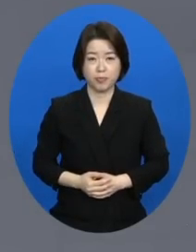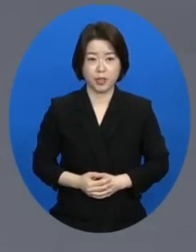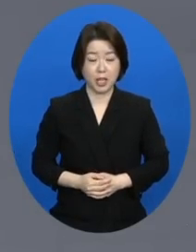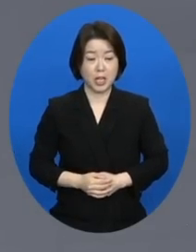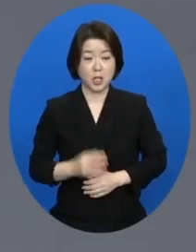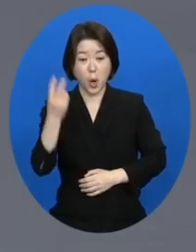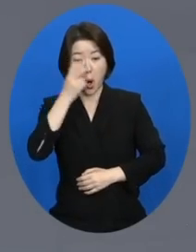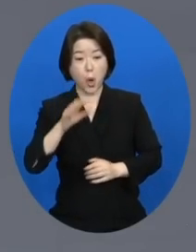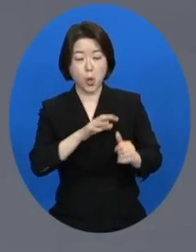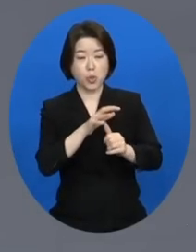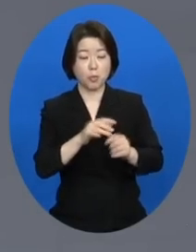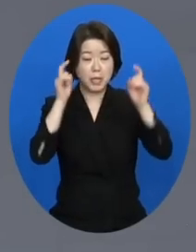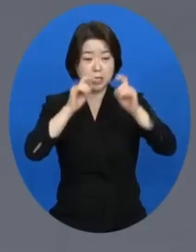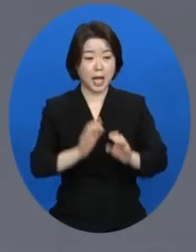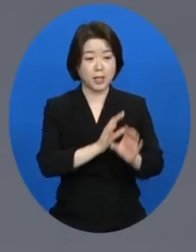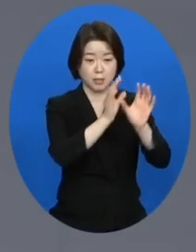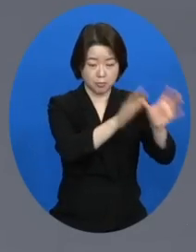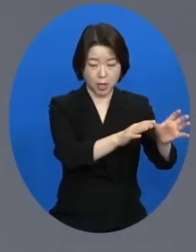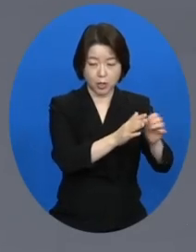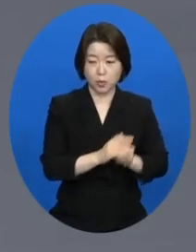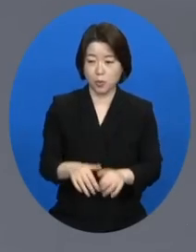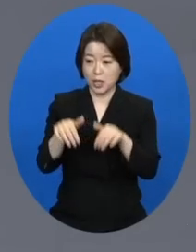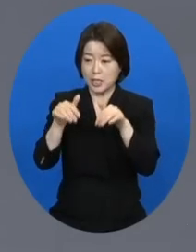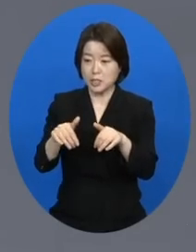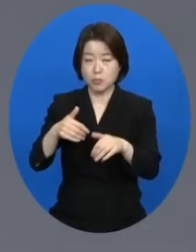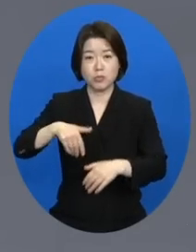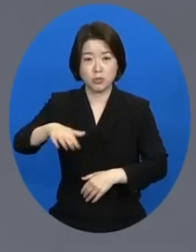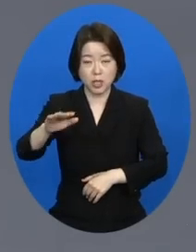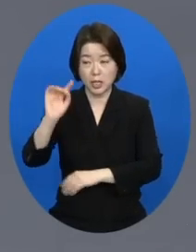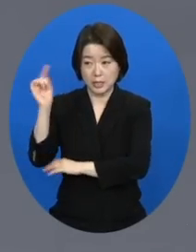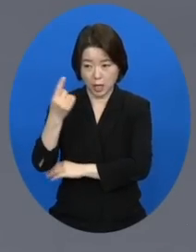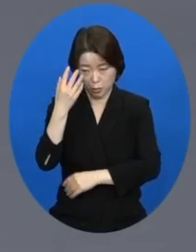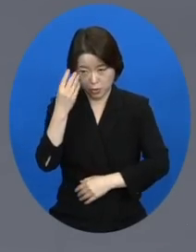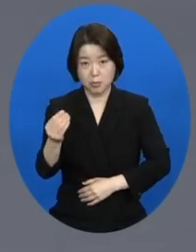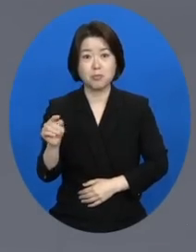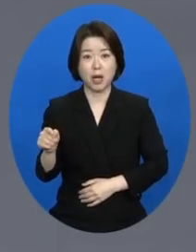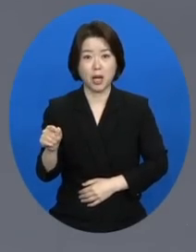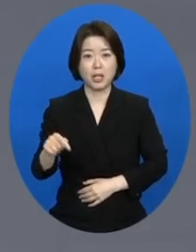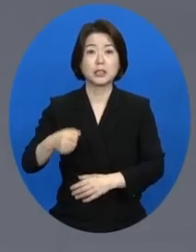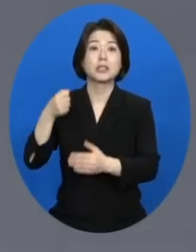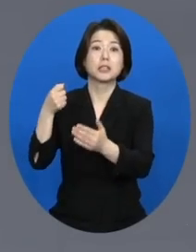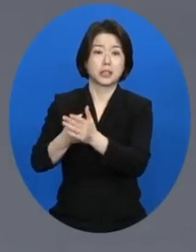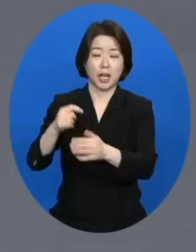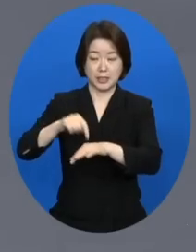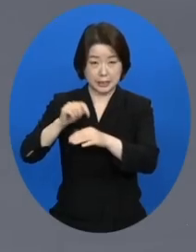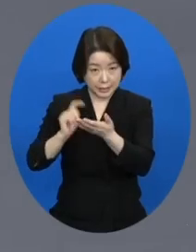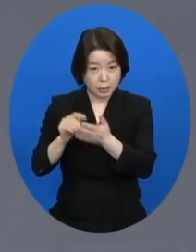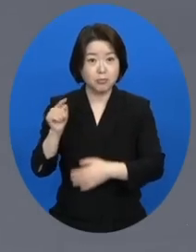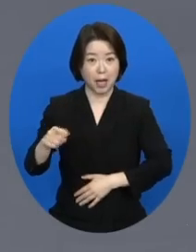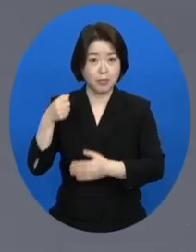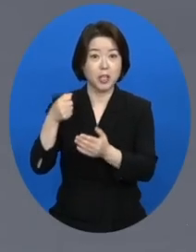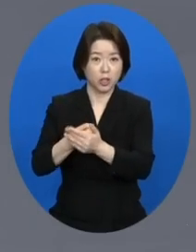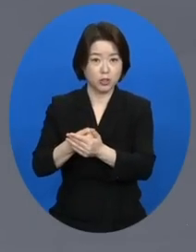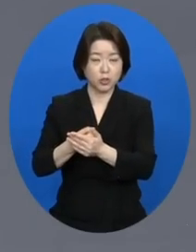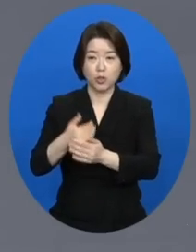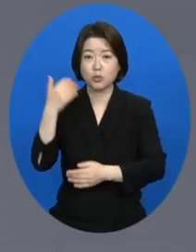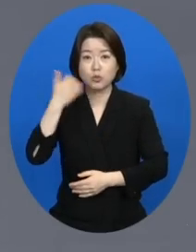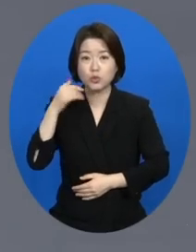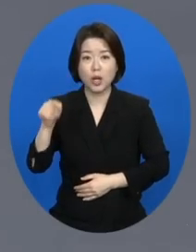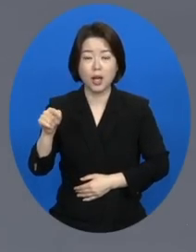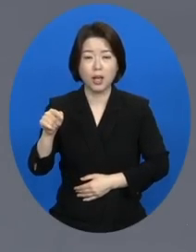맡기고 심부름을 가는 다윗을 봅니다. 그 결정, 그 마음 누가 한